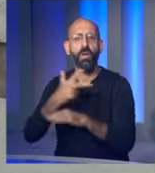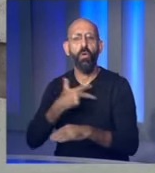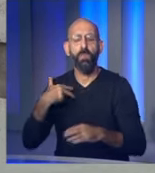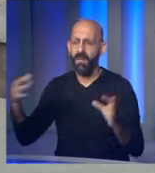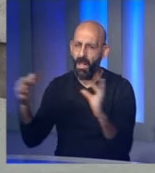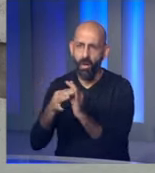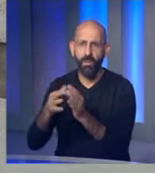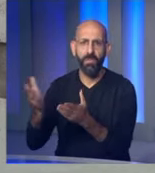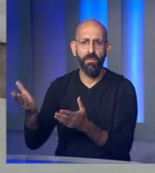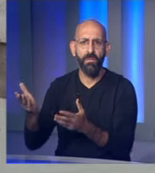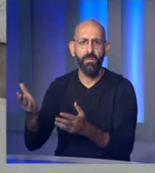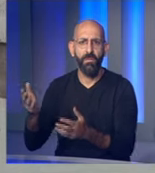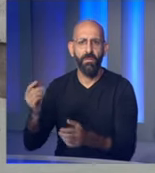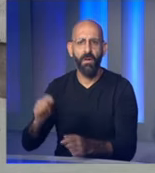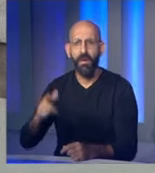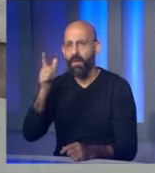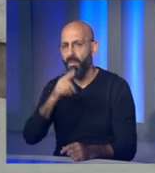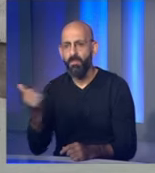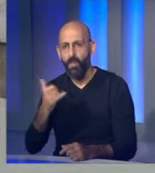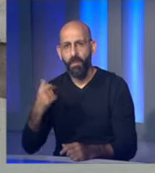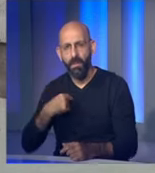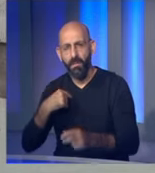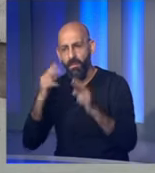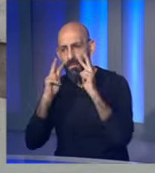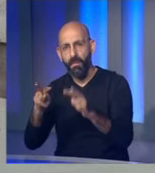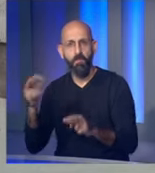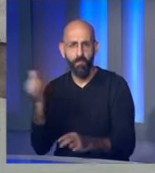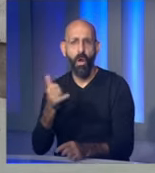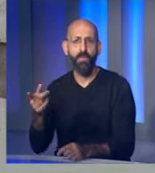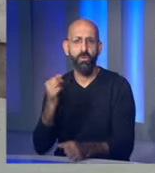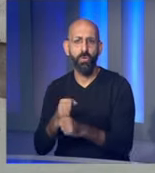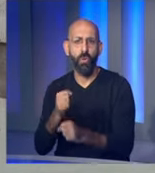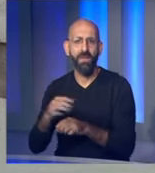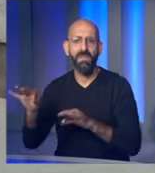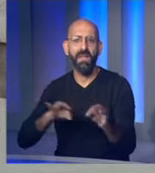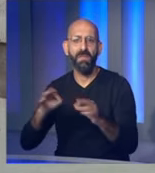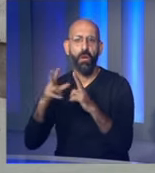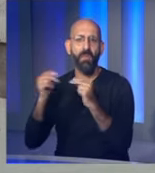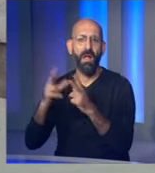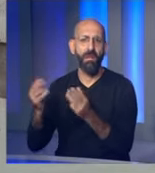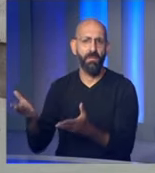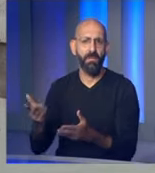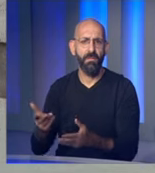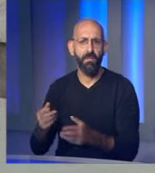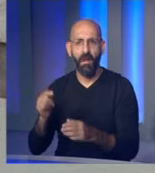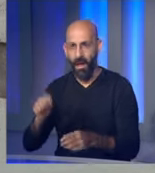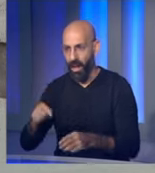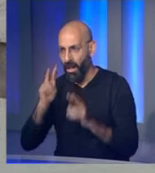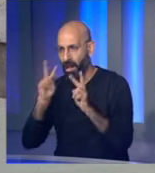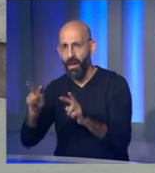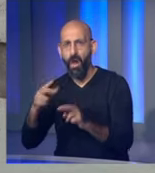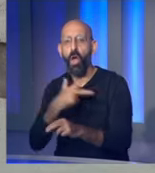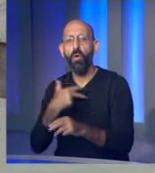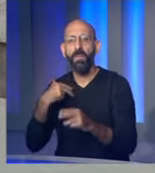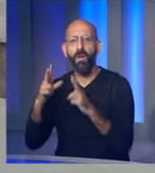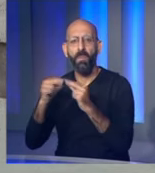الجمهوريه الذي تعاون معها مع رئيس مجلس الوزراء لكن لا يمكن ان تكون هالامور هيدي بهال الاهميه